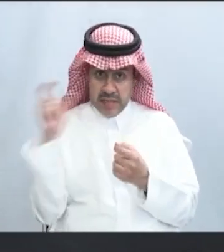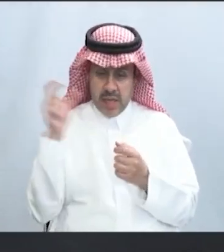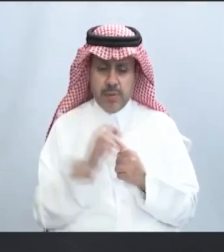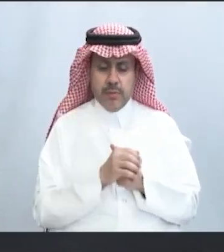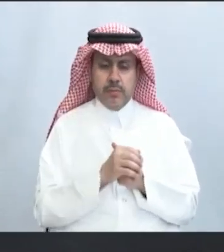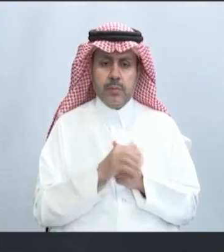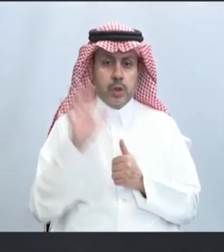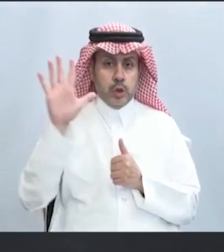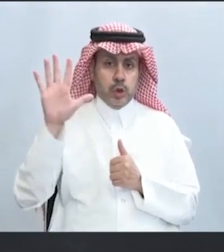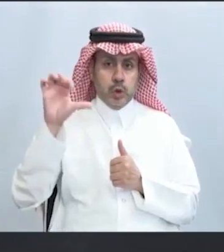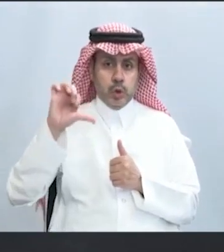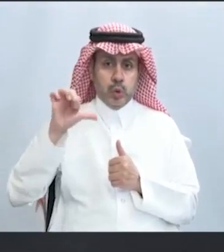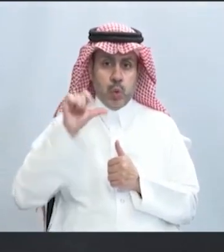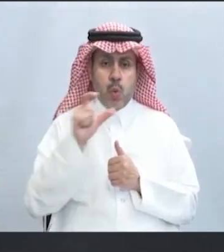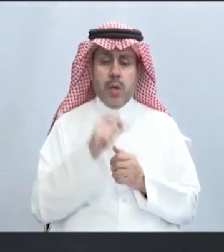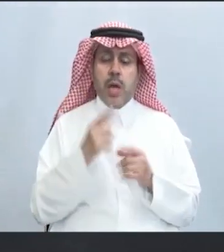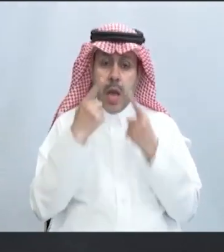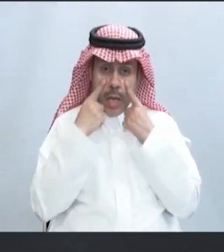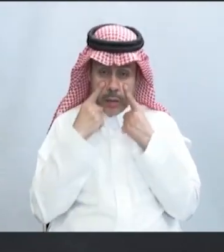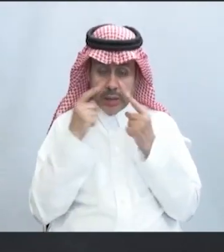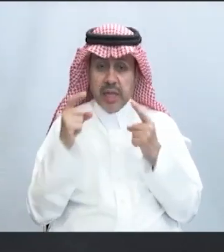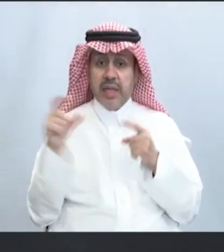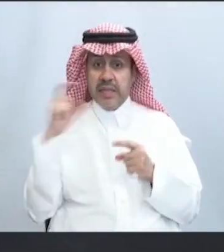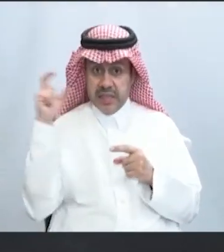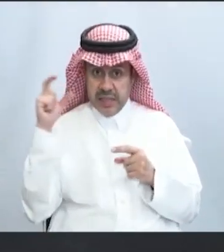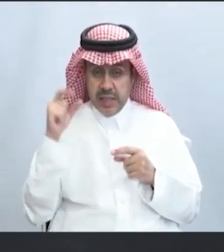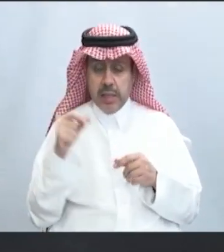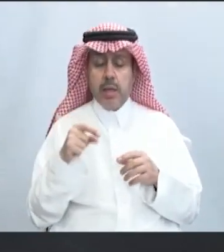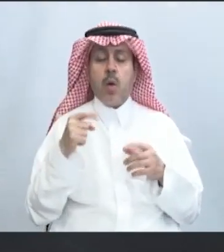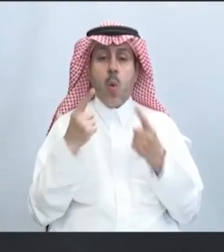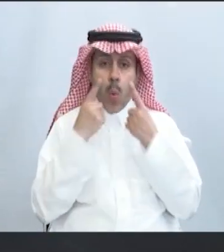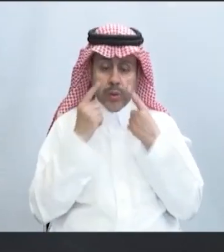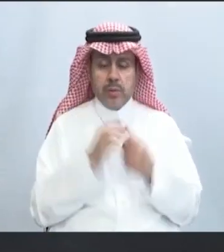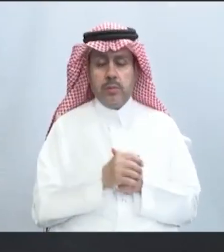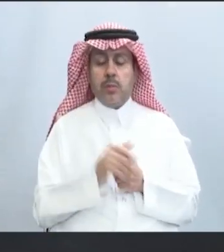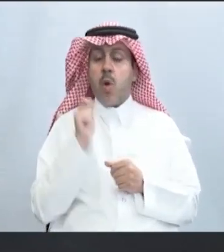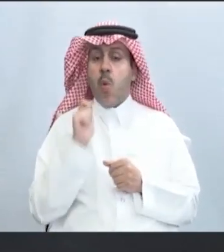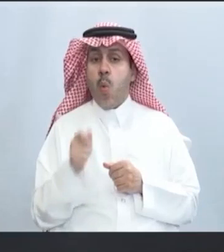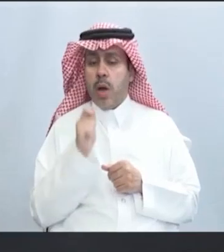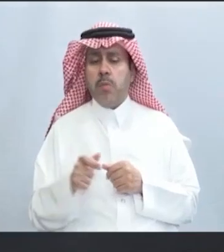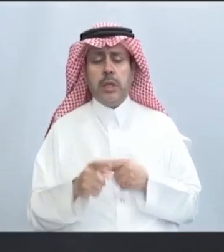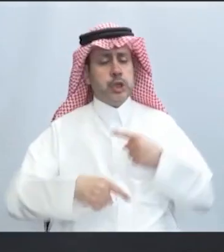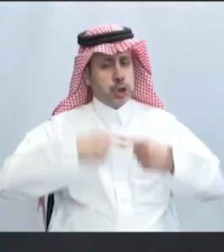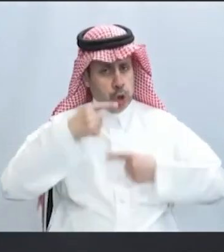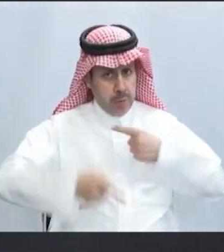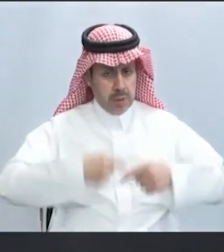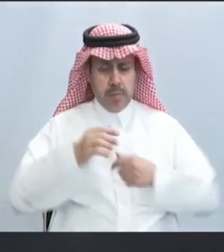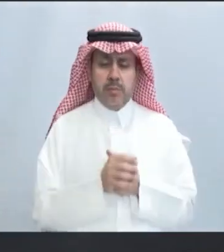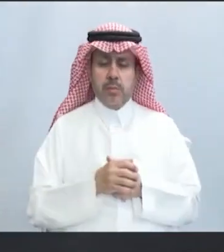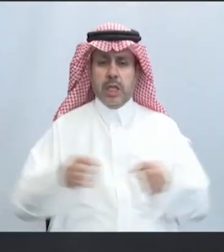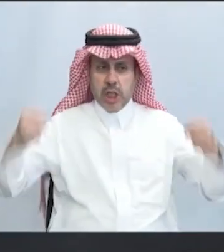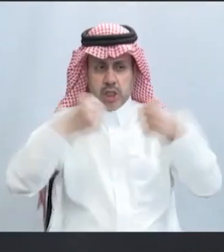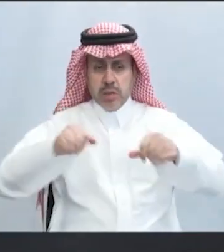في شؤون حياته الدينيه والدنيويه وحاكمه على جميع الاحوال وفاصله